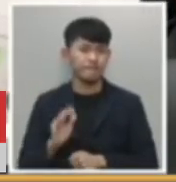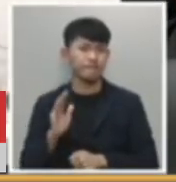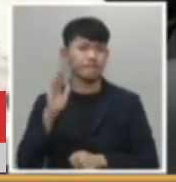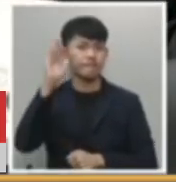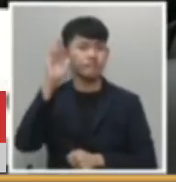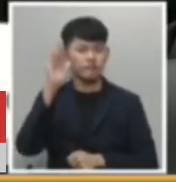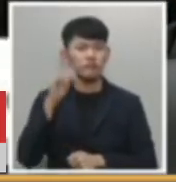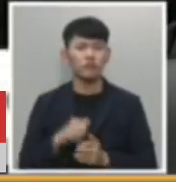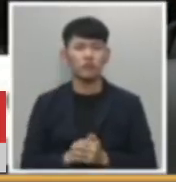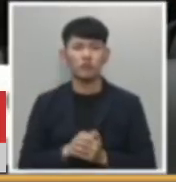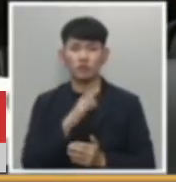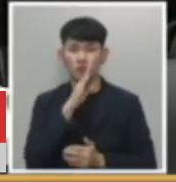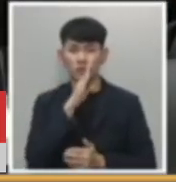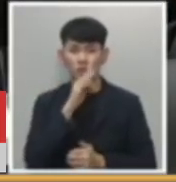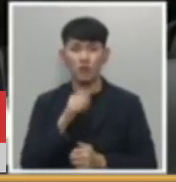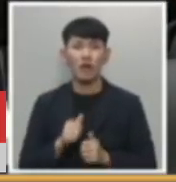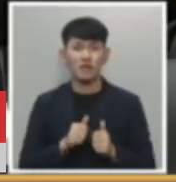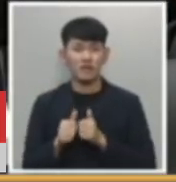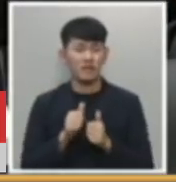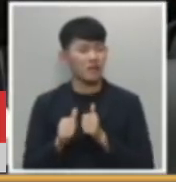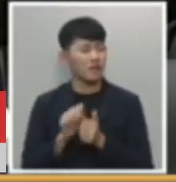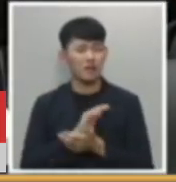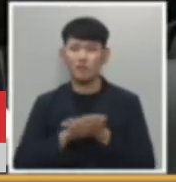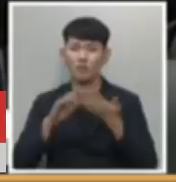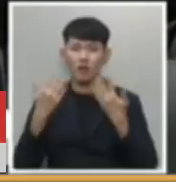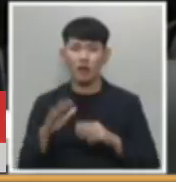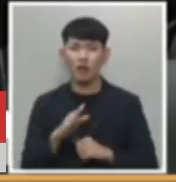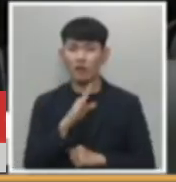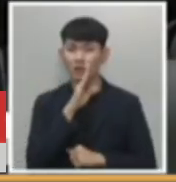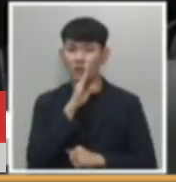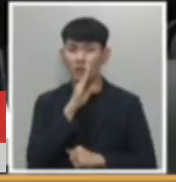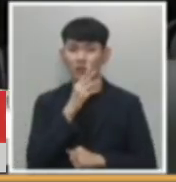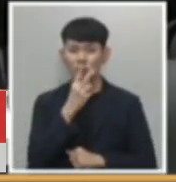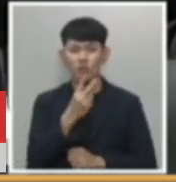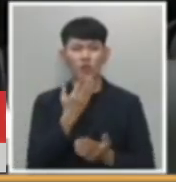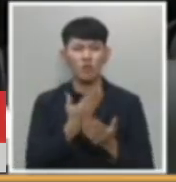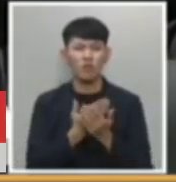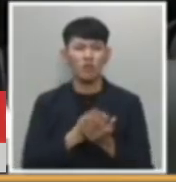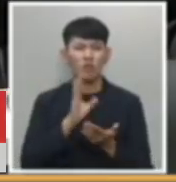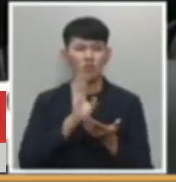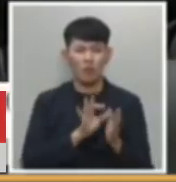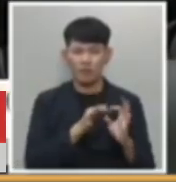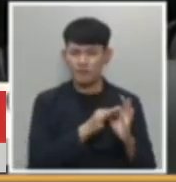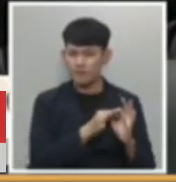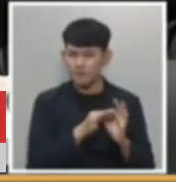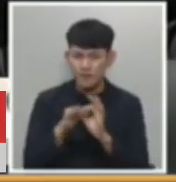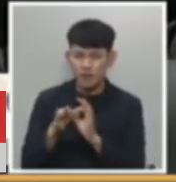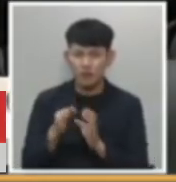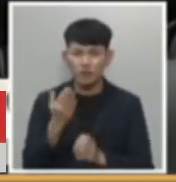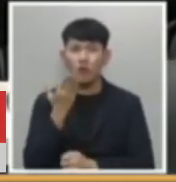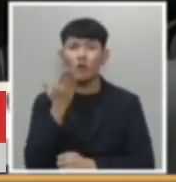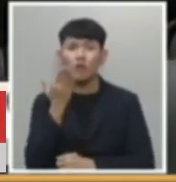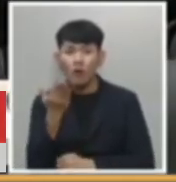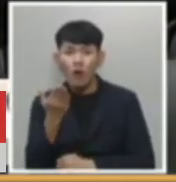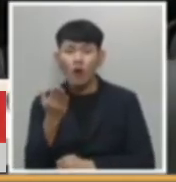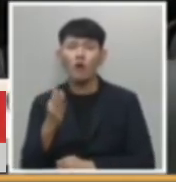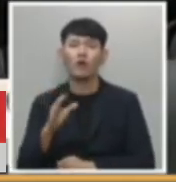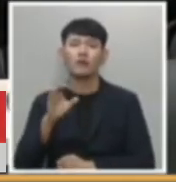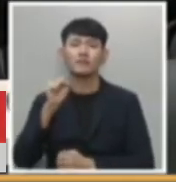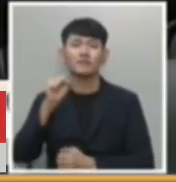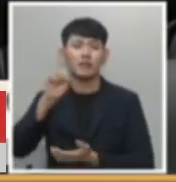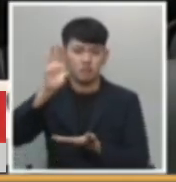ลาประมูลเสร็จเนี่ยรายการไหนเนี่ยที่มันมีการผูกพันงบประมาณเนี่ยจะต้องขอความเห็นชอบจากสำนักงบประมา